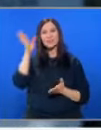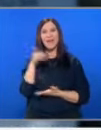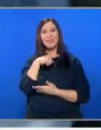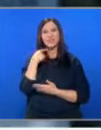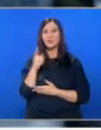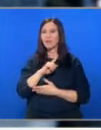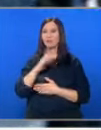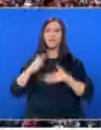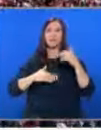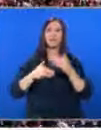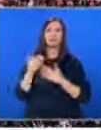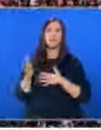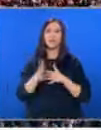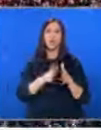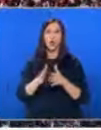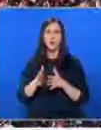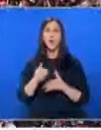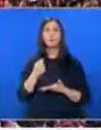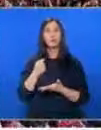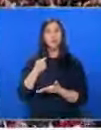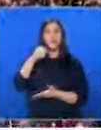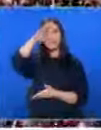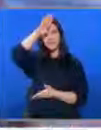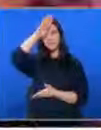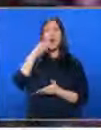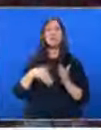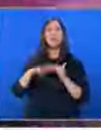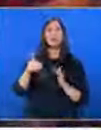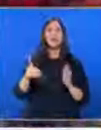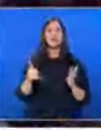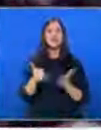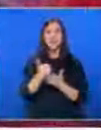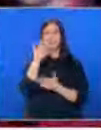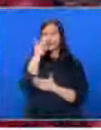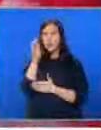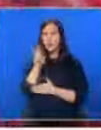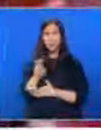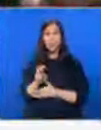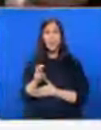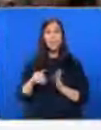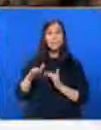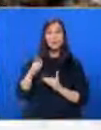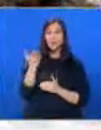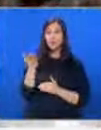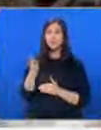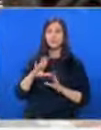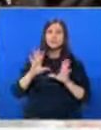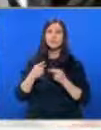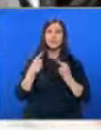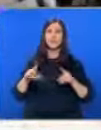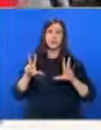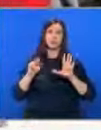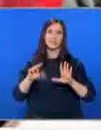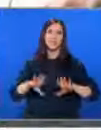едни неквалифицирани хора. Бюджетът на Истанбул е над 16 милиарда долара и превъзхожда този на всички останали 80